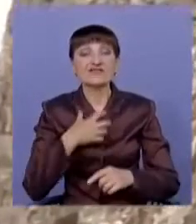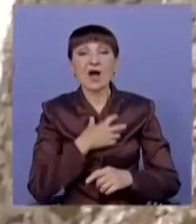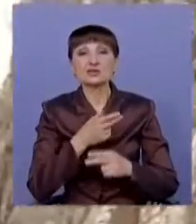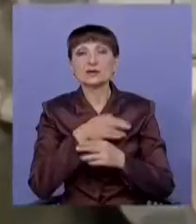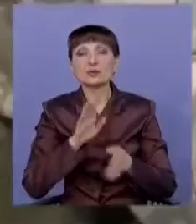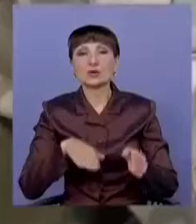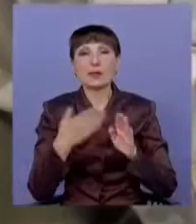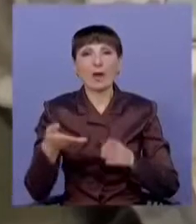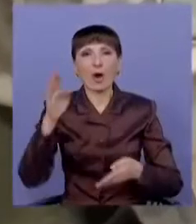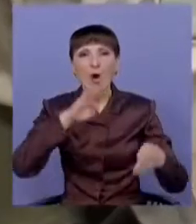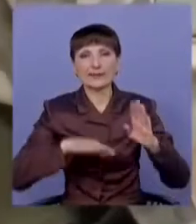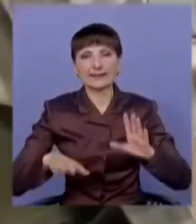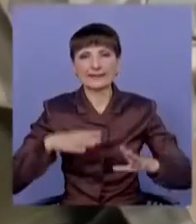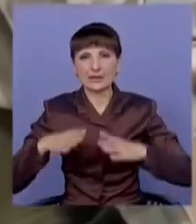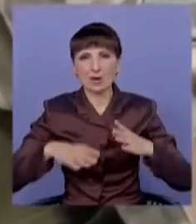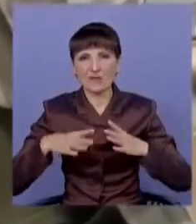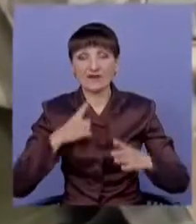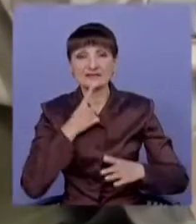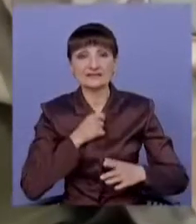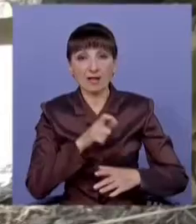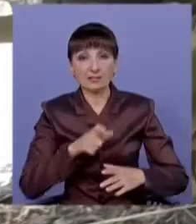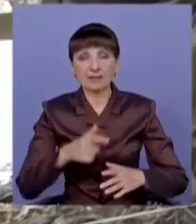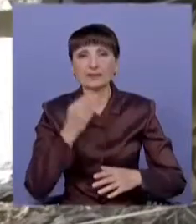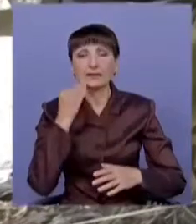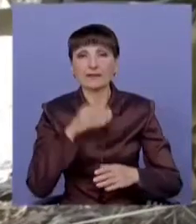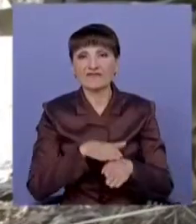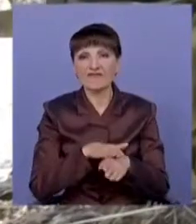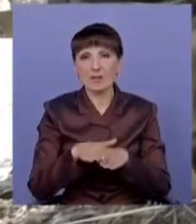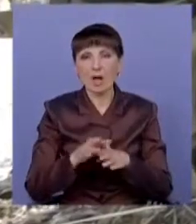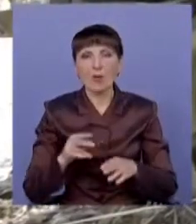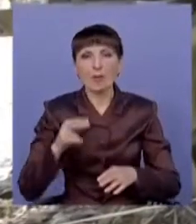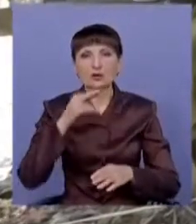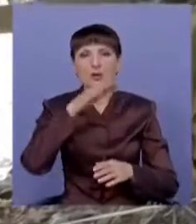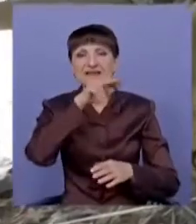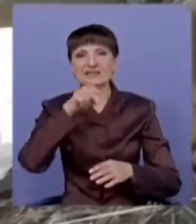стала горная тренировка. Солдаты качественно отработали упражнения по подъему и